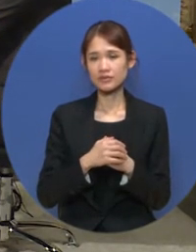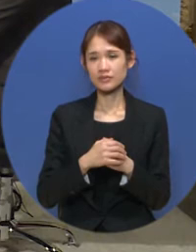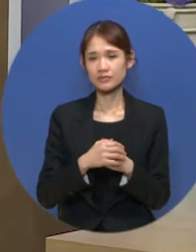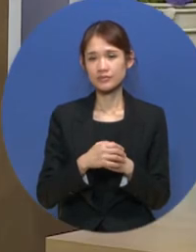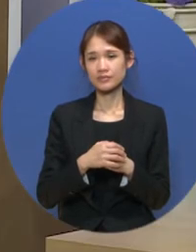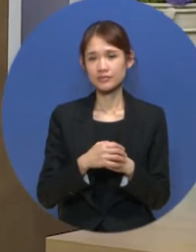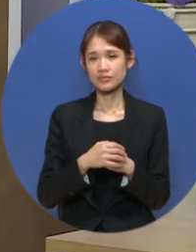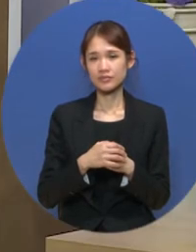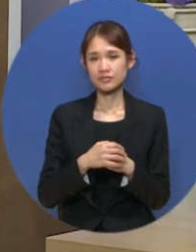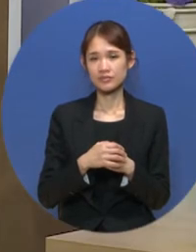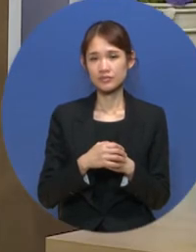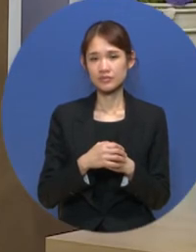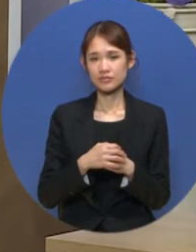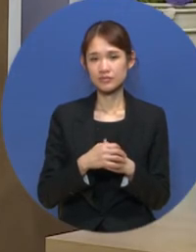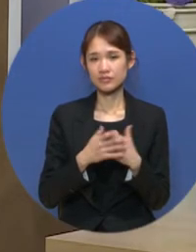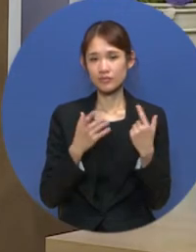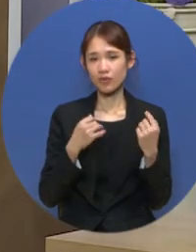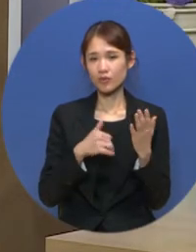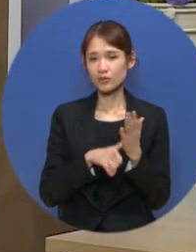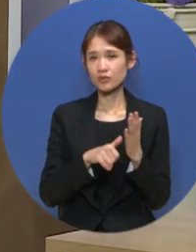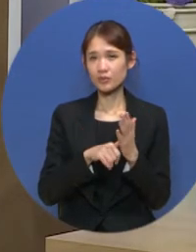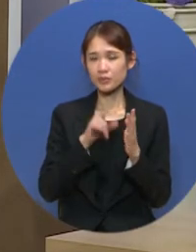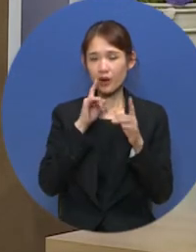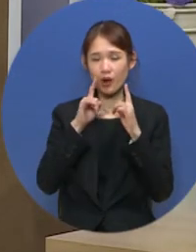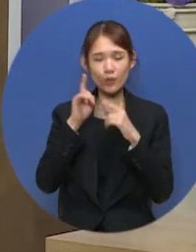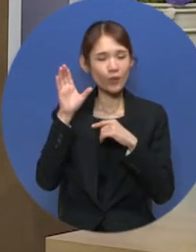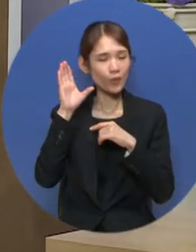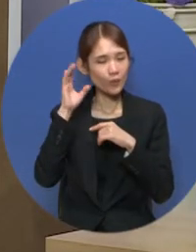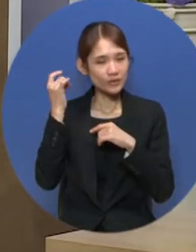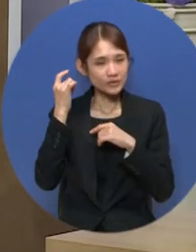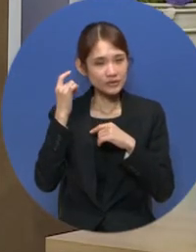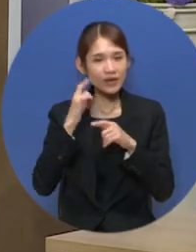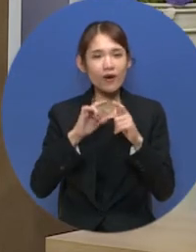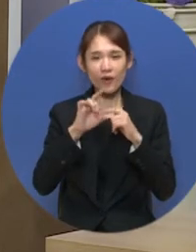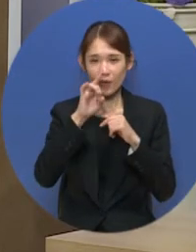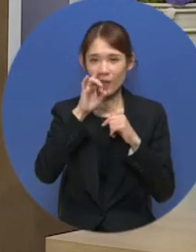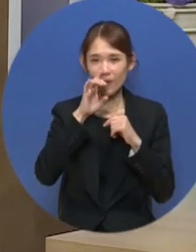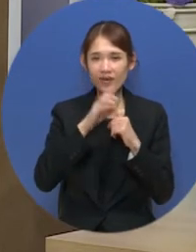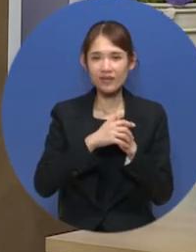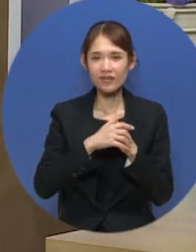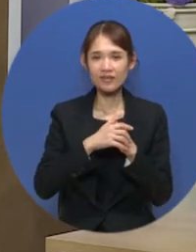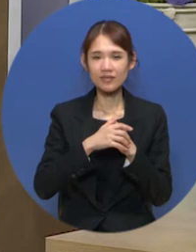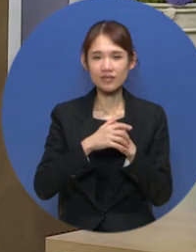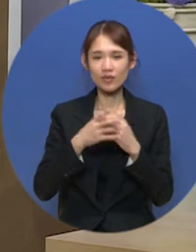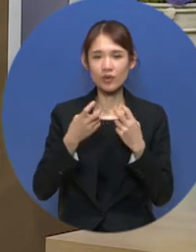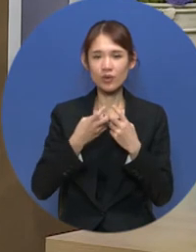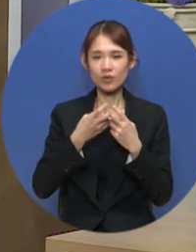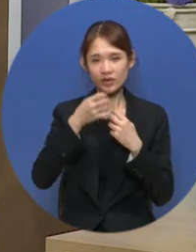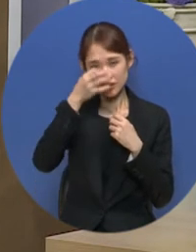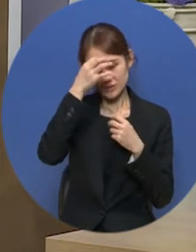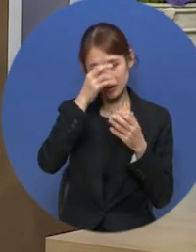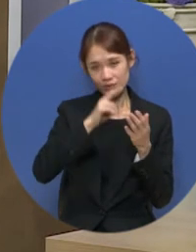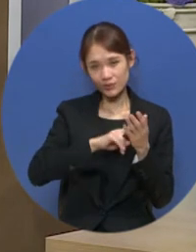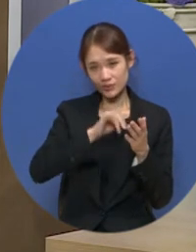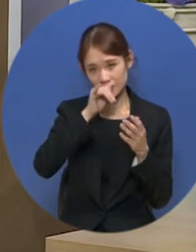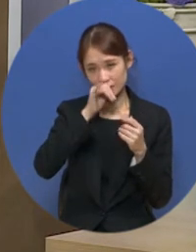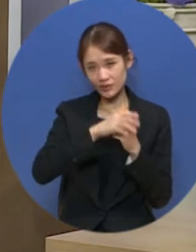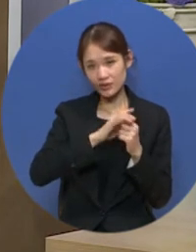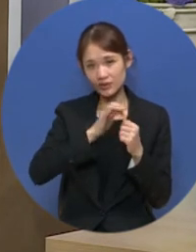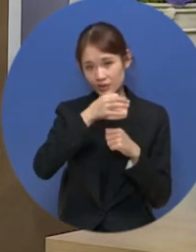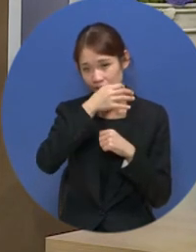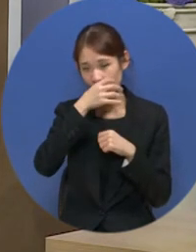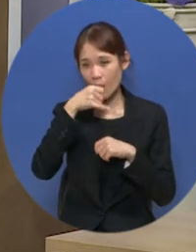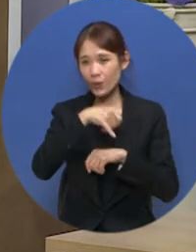아, 이런 상품들을 저는 얘기를 들으니까 더 궁금해져요. 제가 네. 아, 어떤 기능들이 더 숨어 있을지 네. 네,